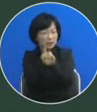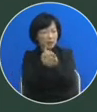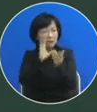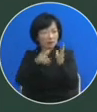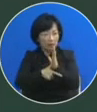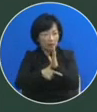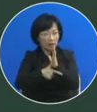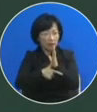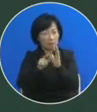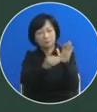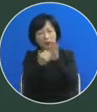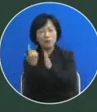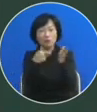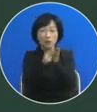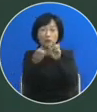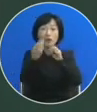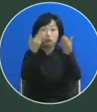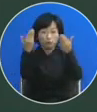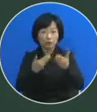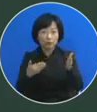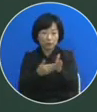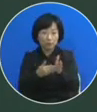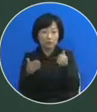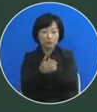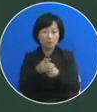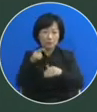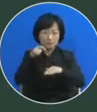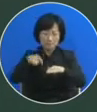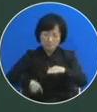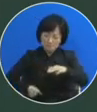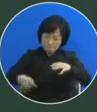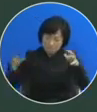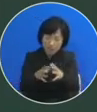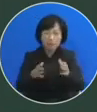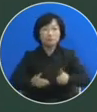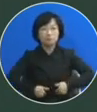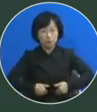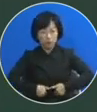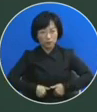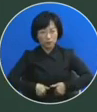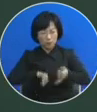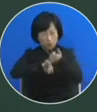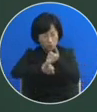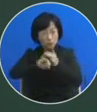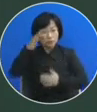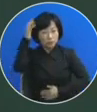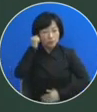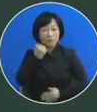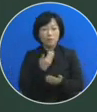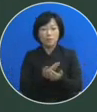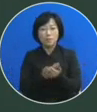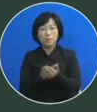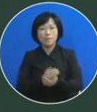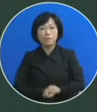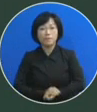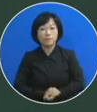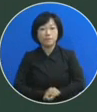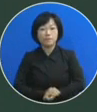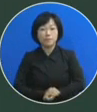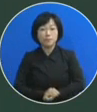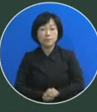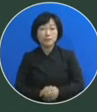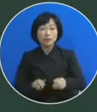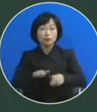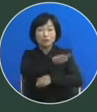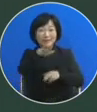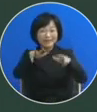age of disaster will come. And they gave the answer to that. So we had no choice but to have one heart. 자, 꼭 참고하셔야 됩니다. So you must keep in mind. 우리가 지금 그리스도 중심으로 서